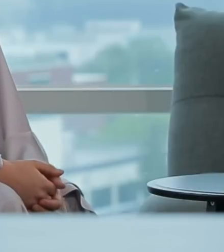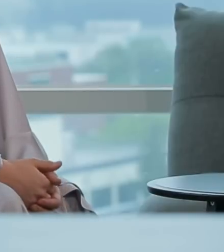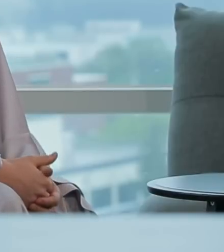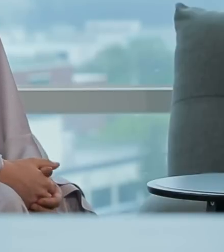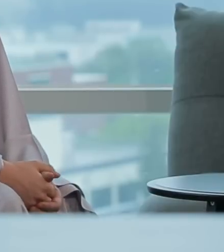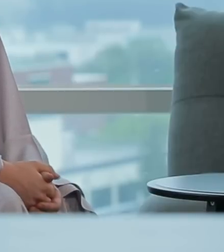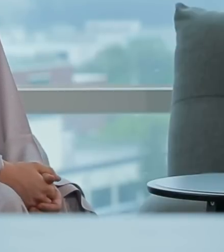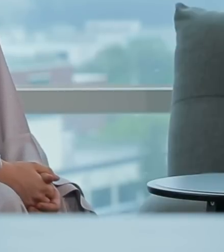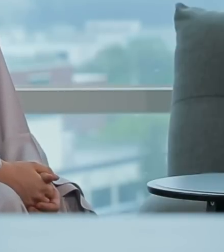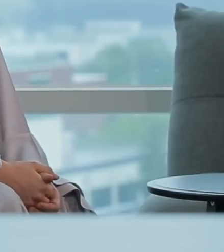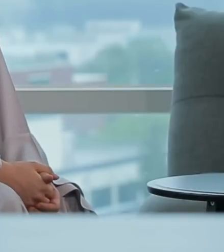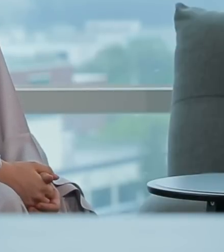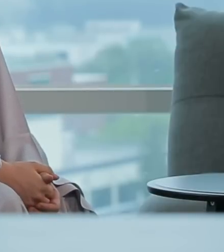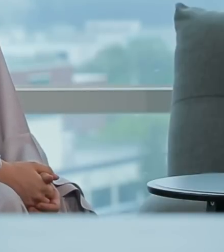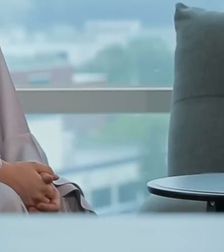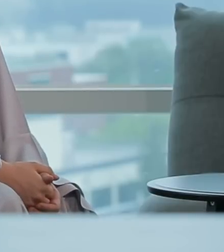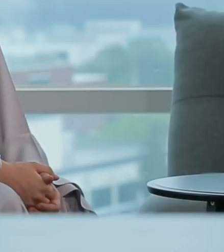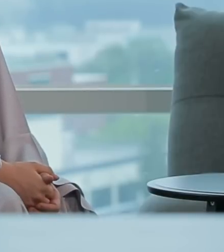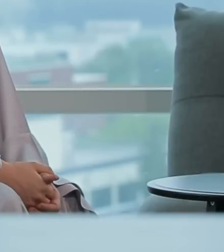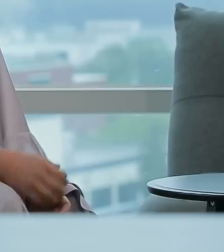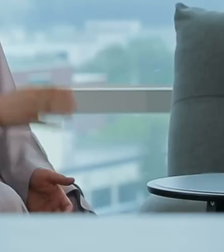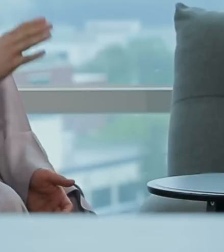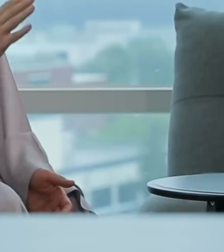의지처가 바로 불교입니다